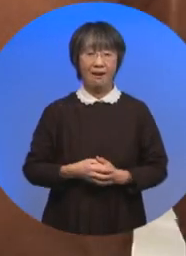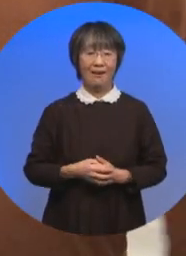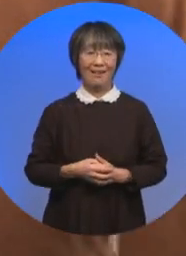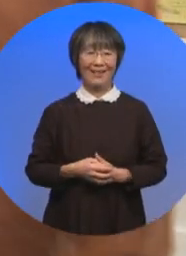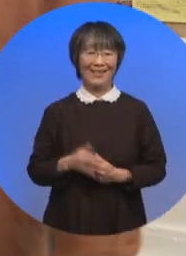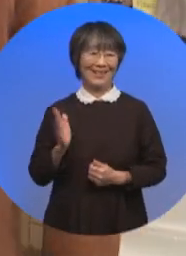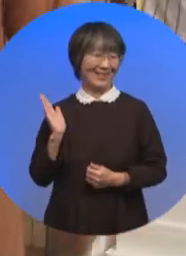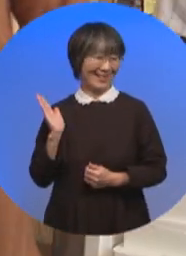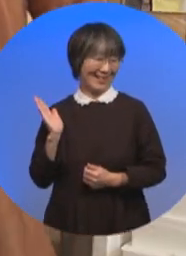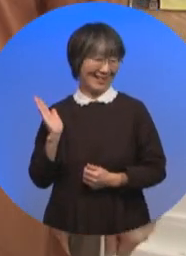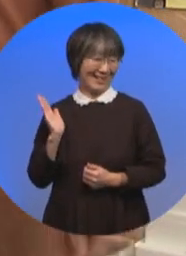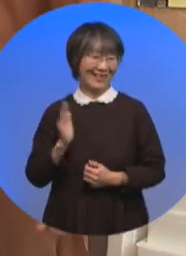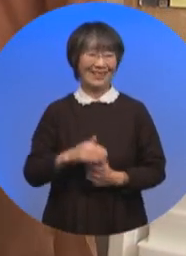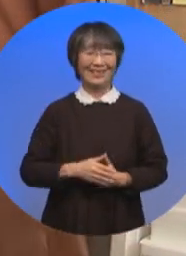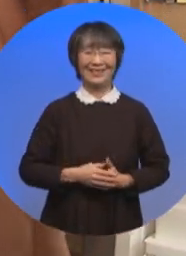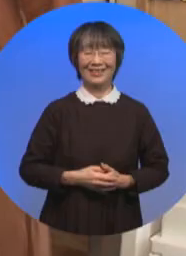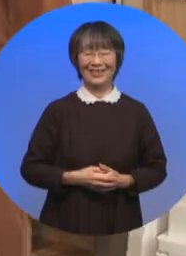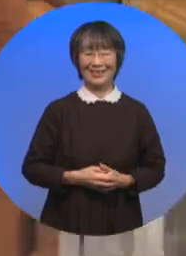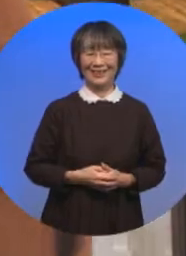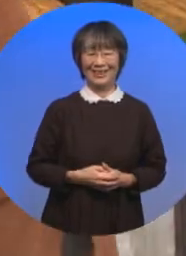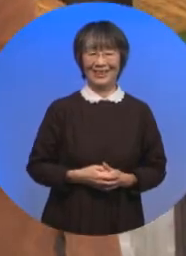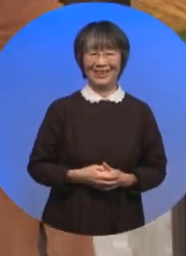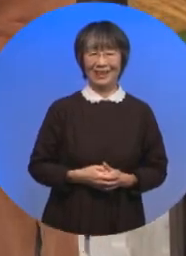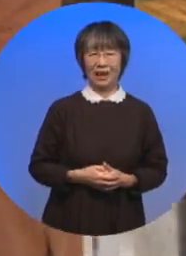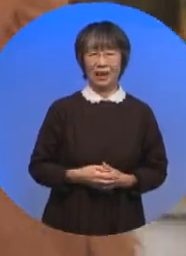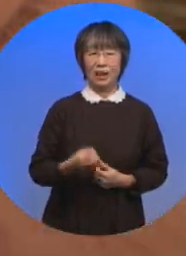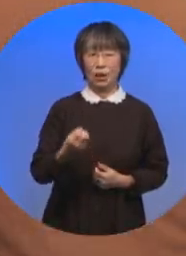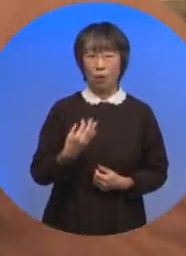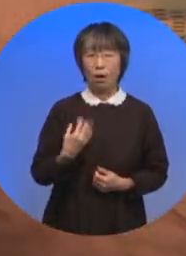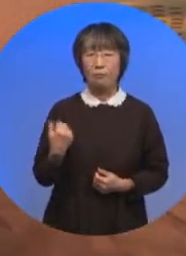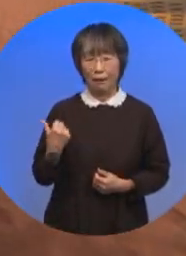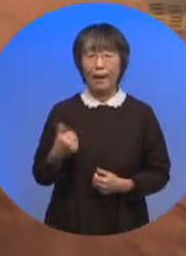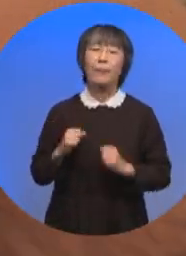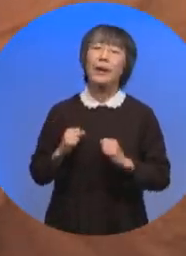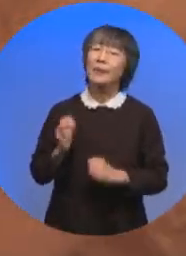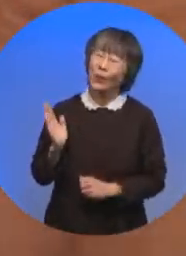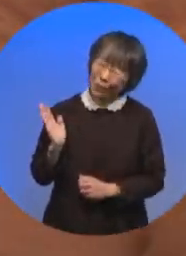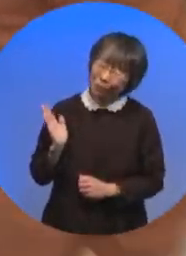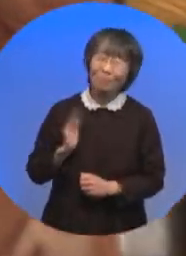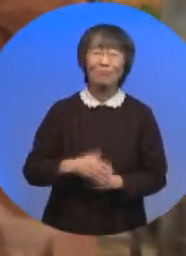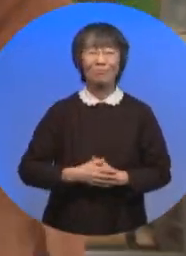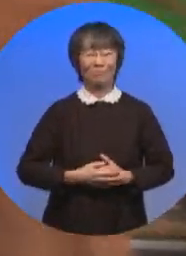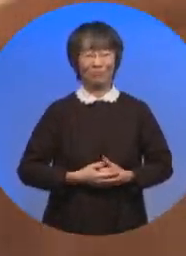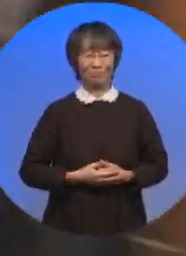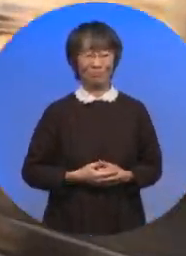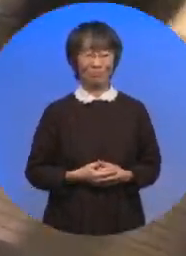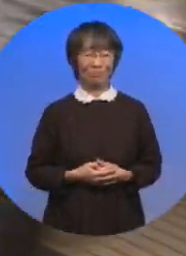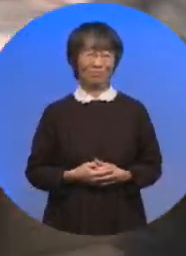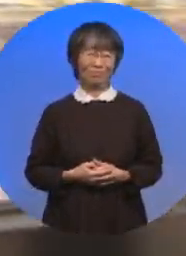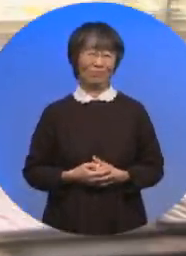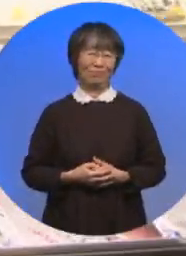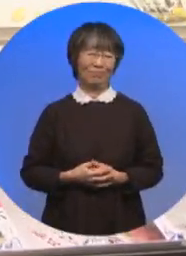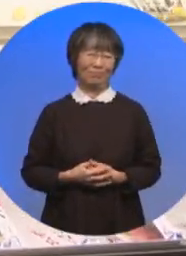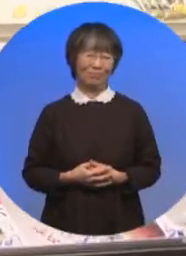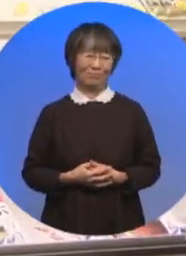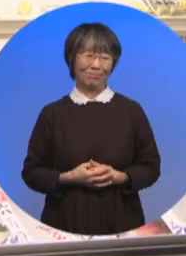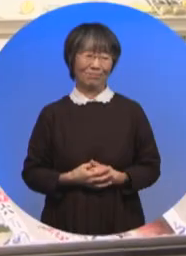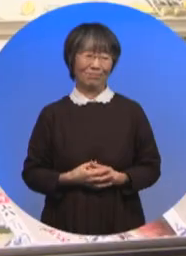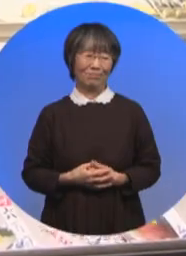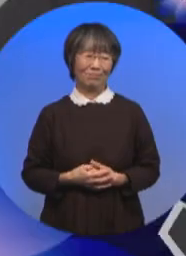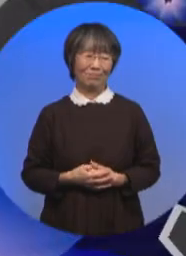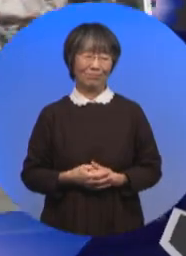って 多分マジ 頑張りましょう これはいいわいやこれはすごい